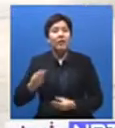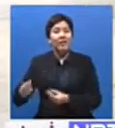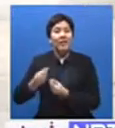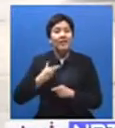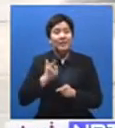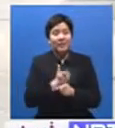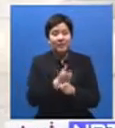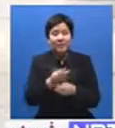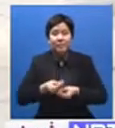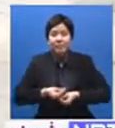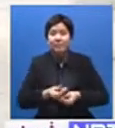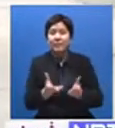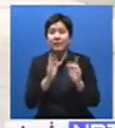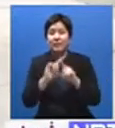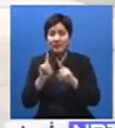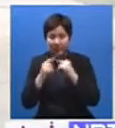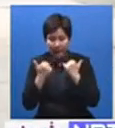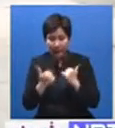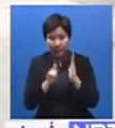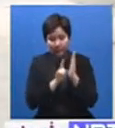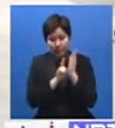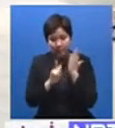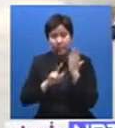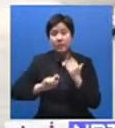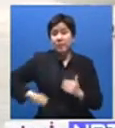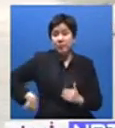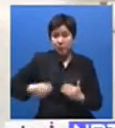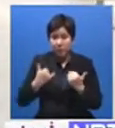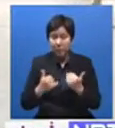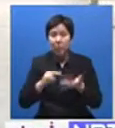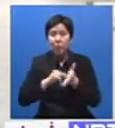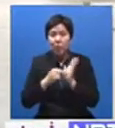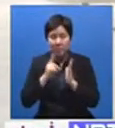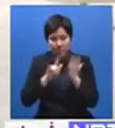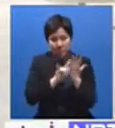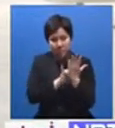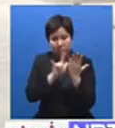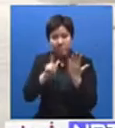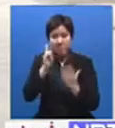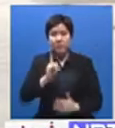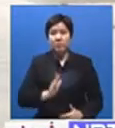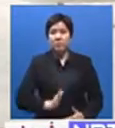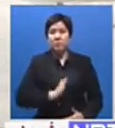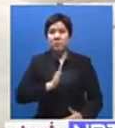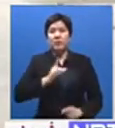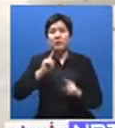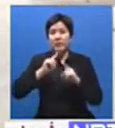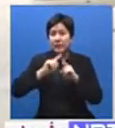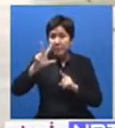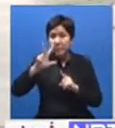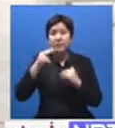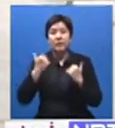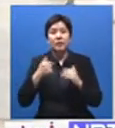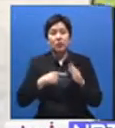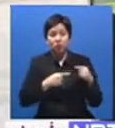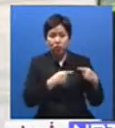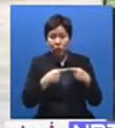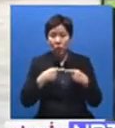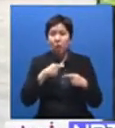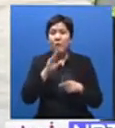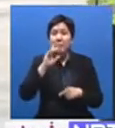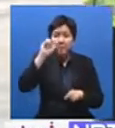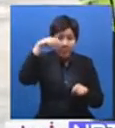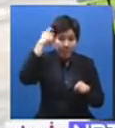รับทั้งนี้การเดินทางเยือนกัมพูชาครั้งนี้ถือเป็นการเยือนต่างประเทศอย่างเป็นทางการครั้งที่3ต่อจากสหภ